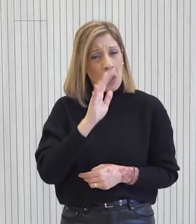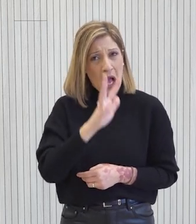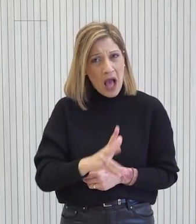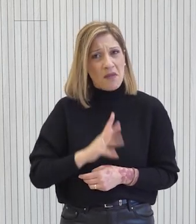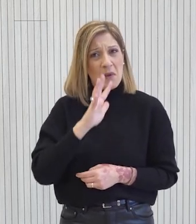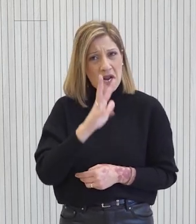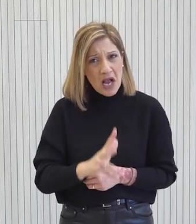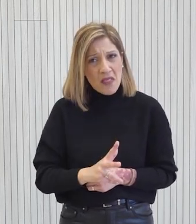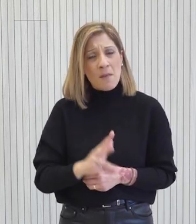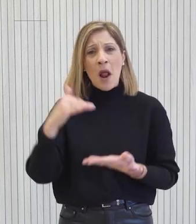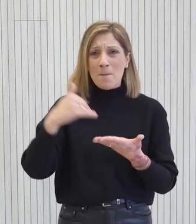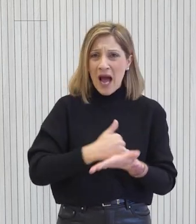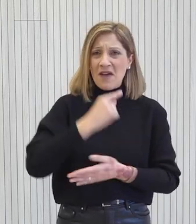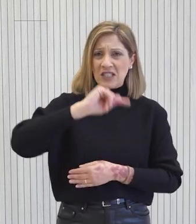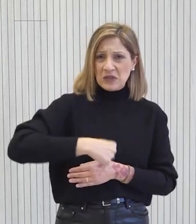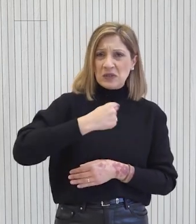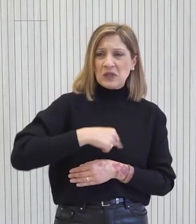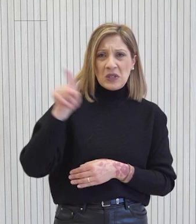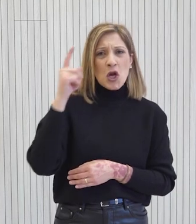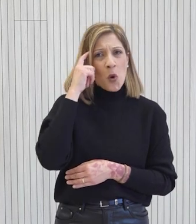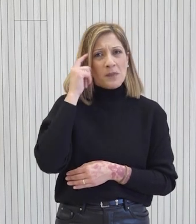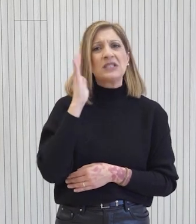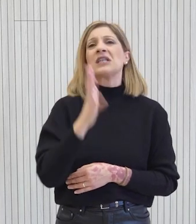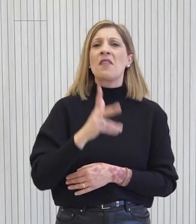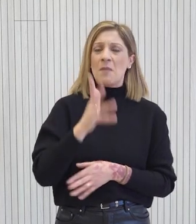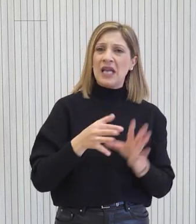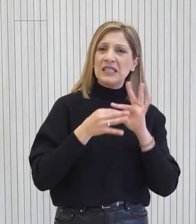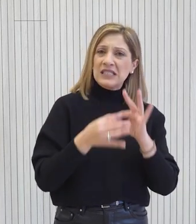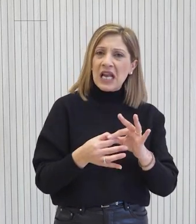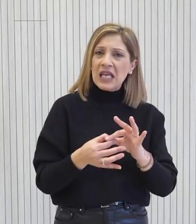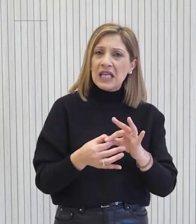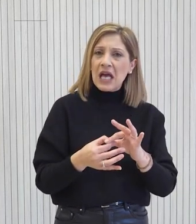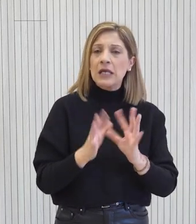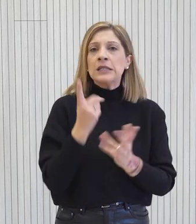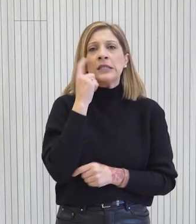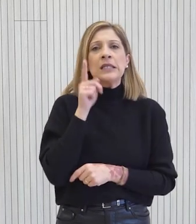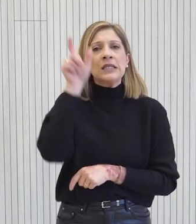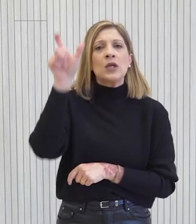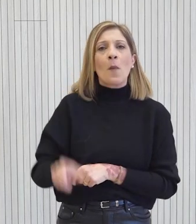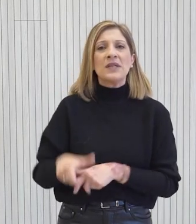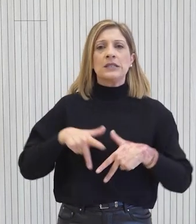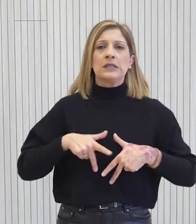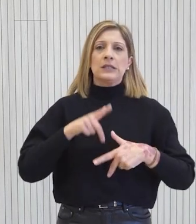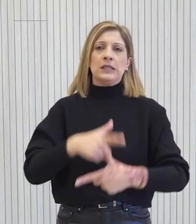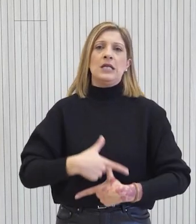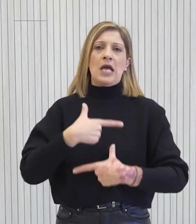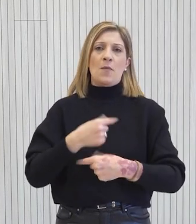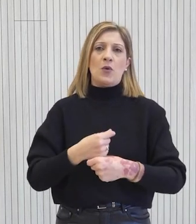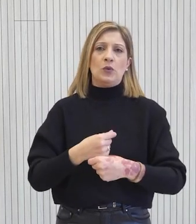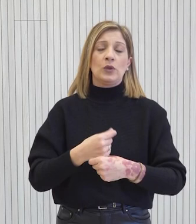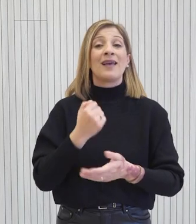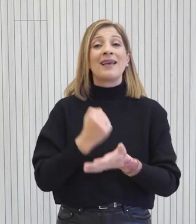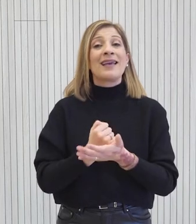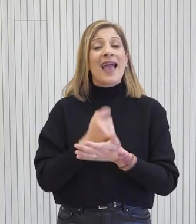καθημερινά οι παραβιάσεις στο status quo στη νεκρή ζώνη και τι αναμένεται η κυβέρνηση του